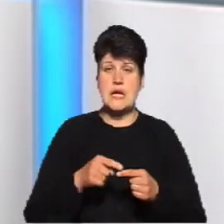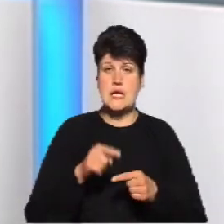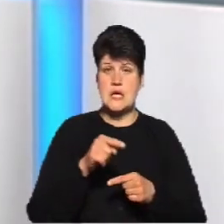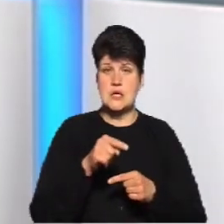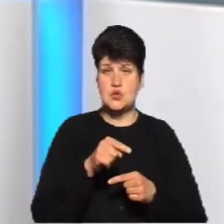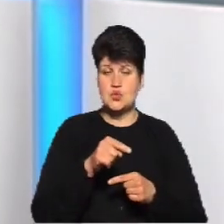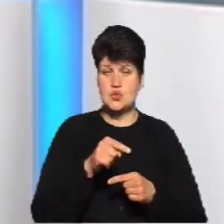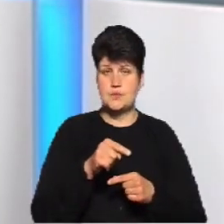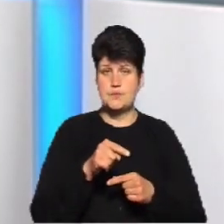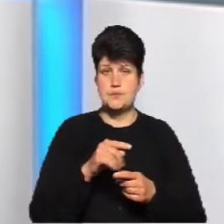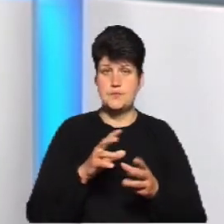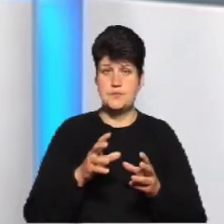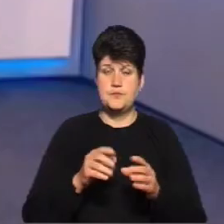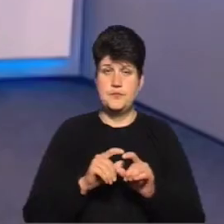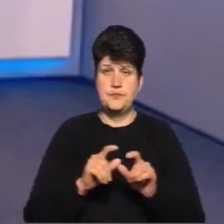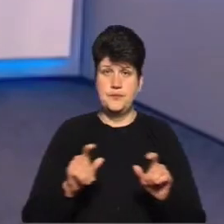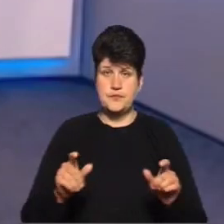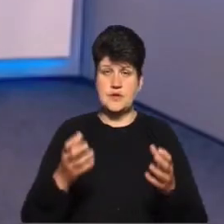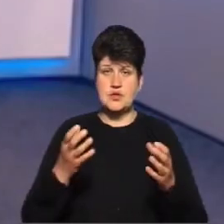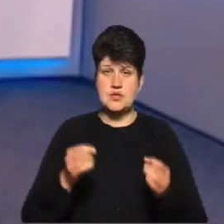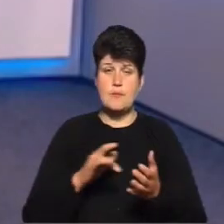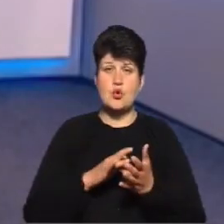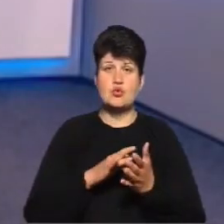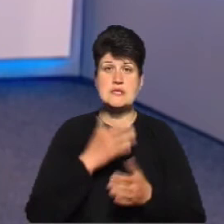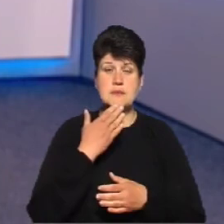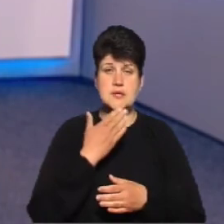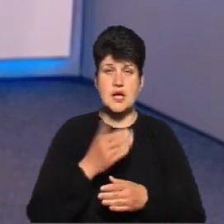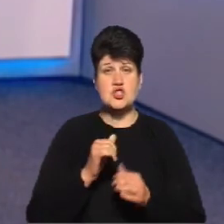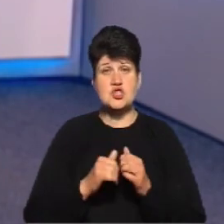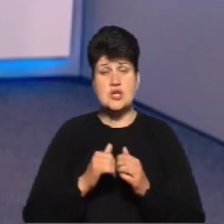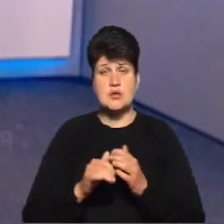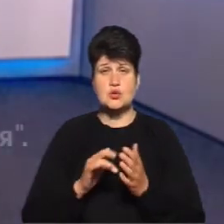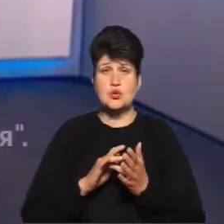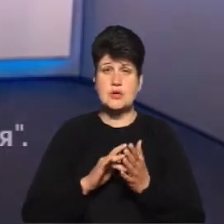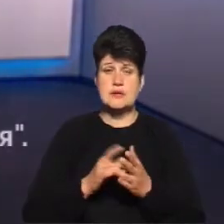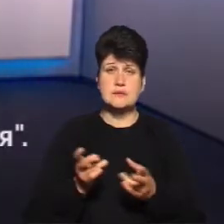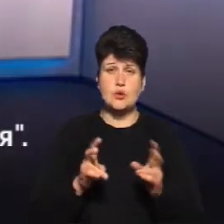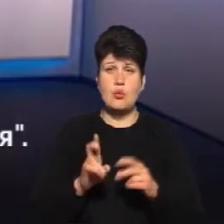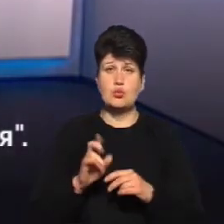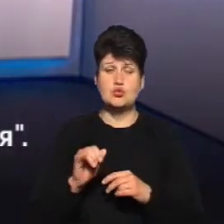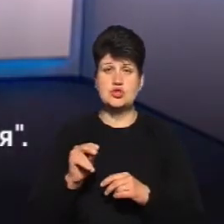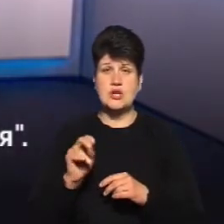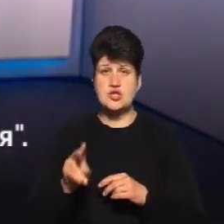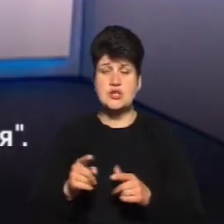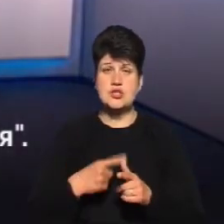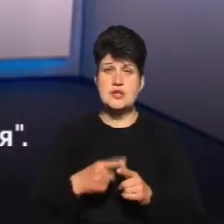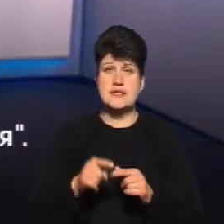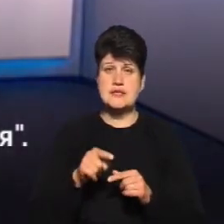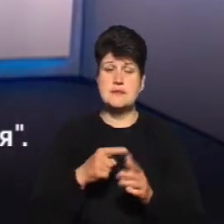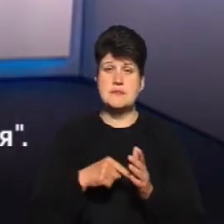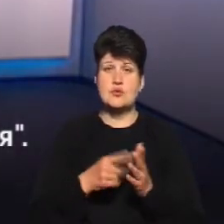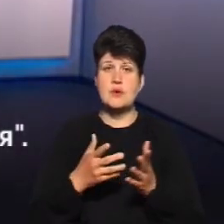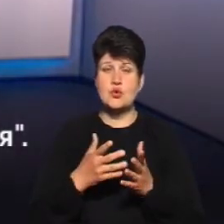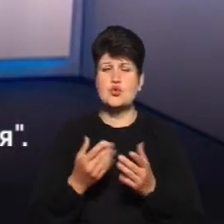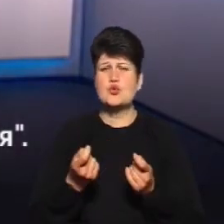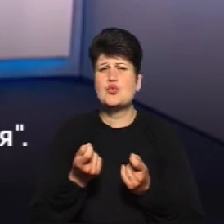на цей об'єкт. Зрозумів. Ще про туризм запитаю. Чи часто взагалі туристи навідуються в Бучач? Чи це місто якимось чином хоча б трішки,